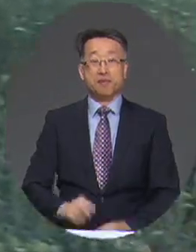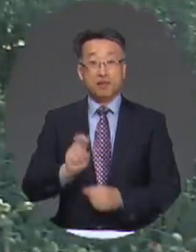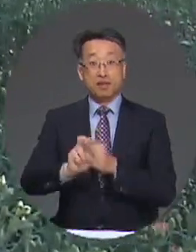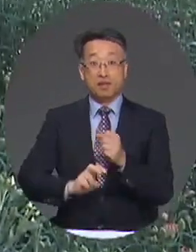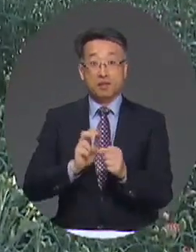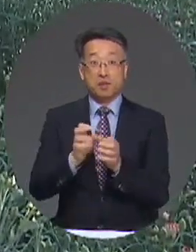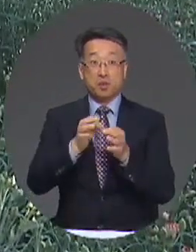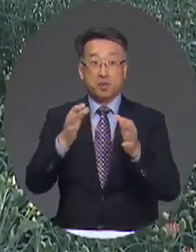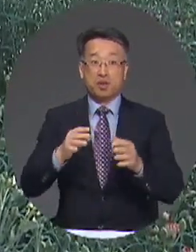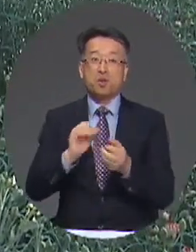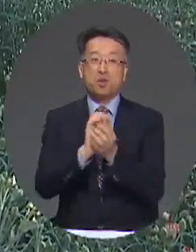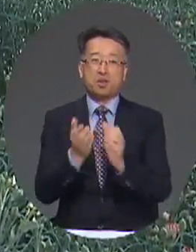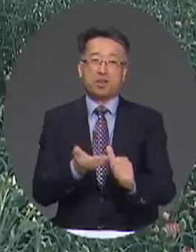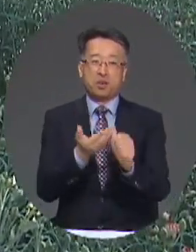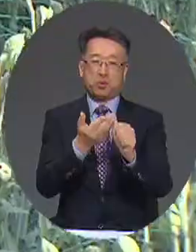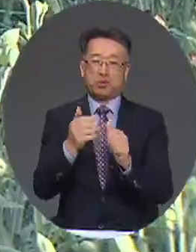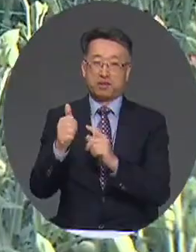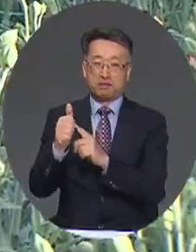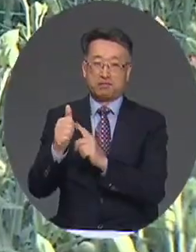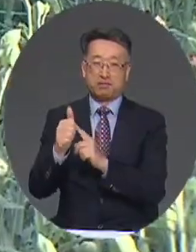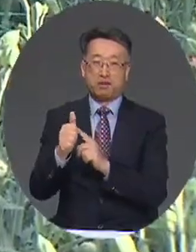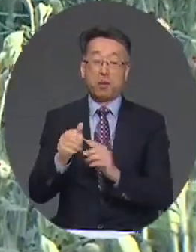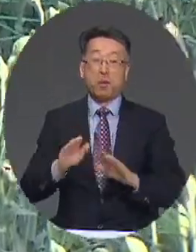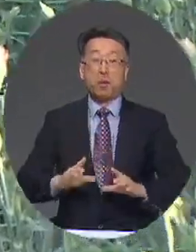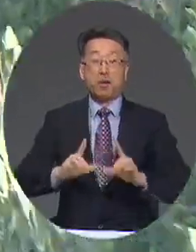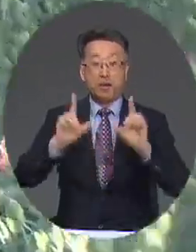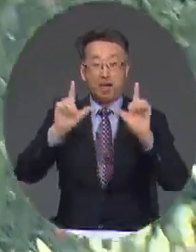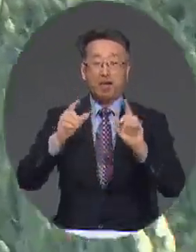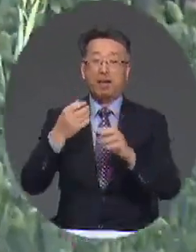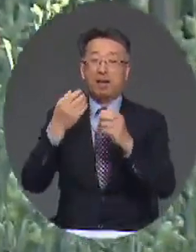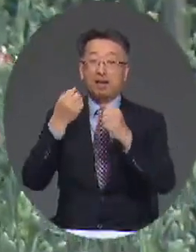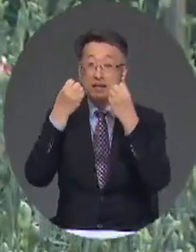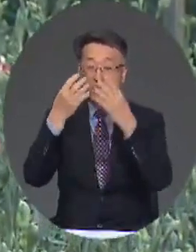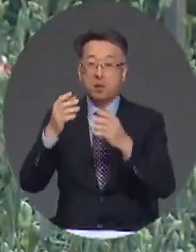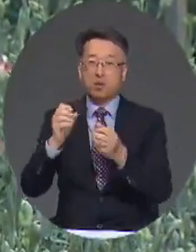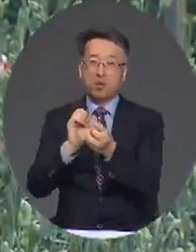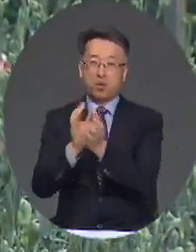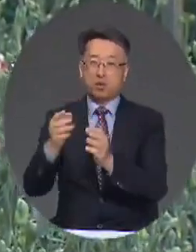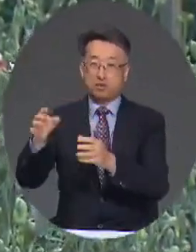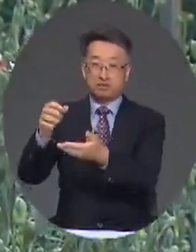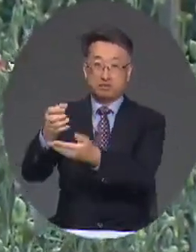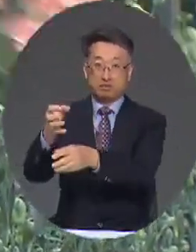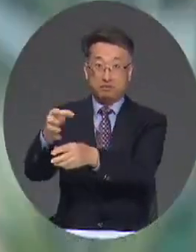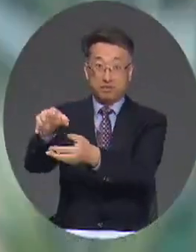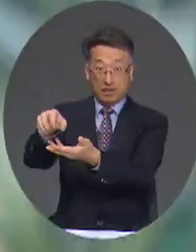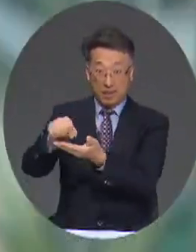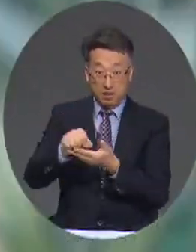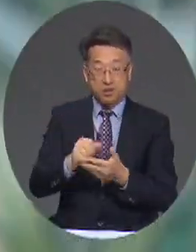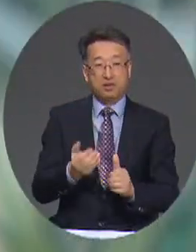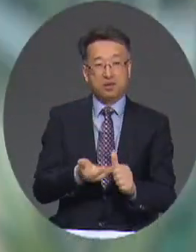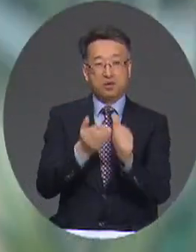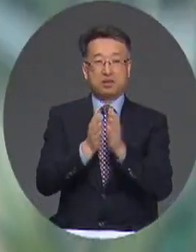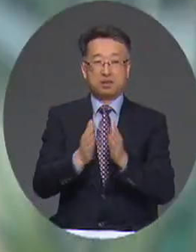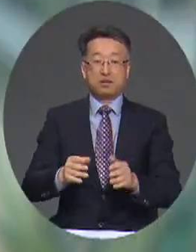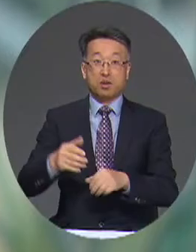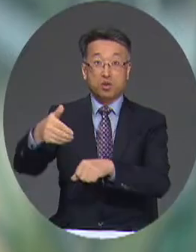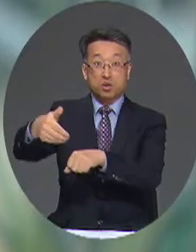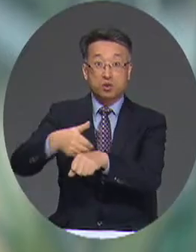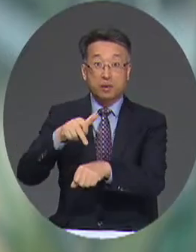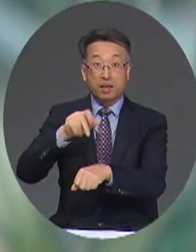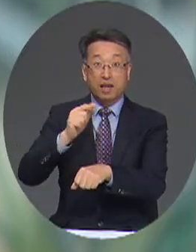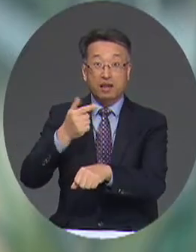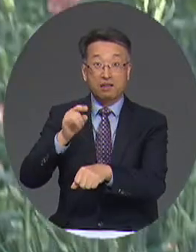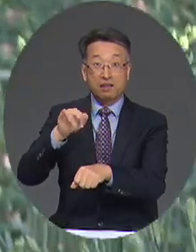20년 동안 카네이션을 키워온 김종진 씨는 올해 리시안셔스라는 새로운 꽃을 키우기로 했습니다. 수입산